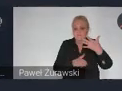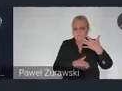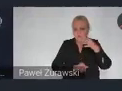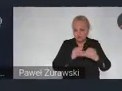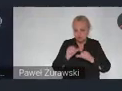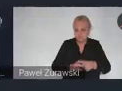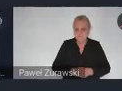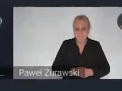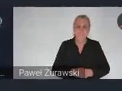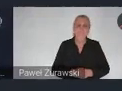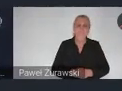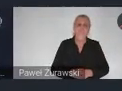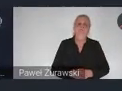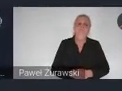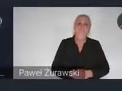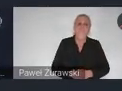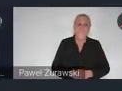rok